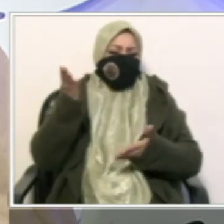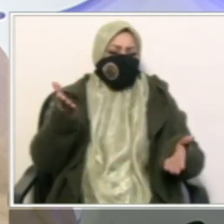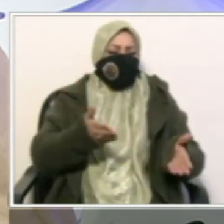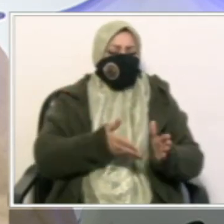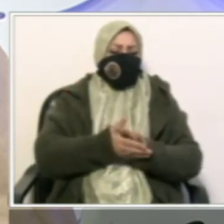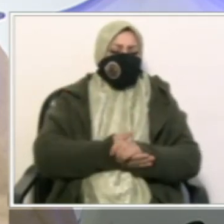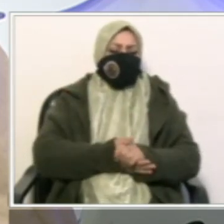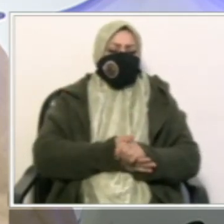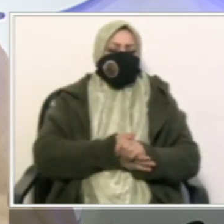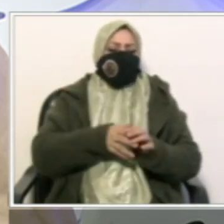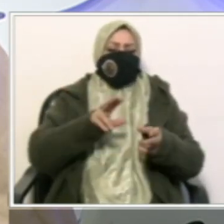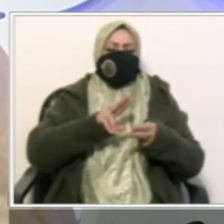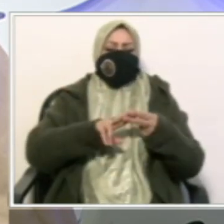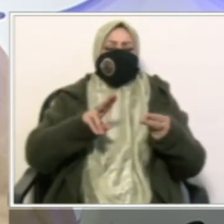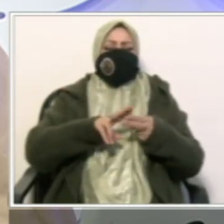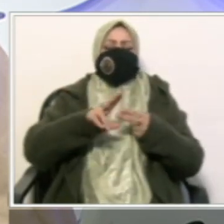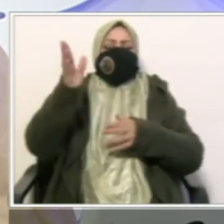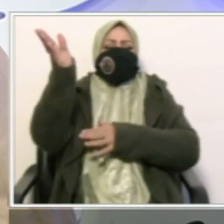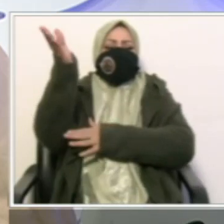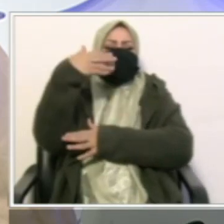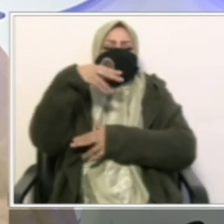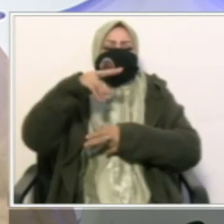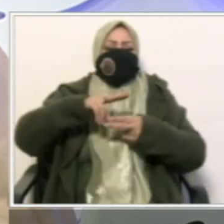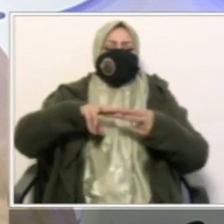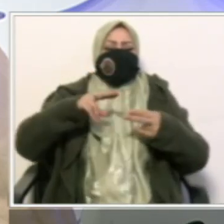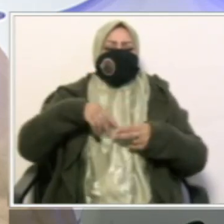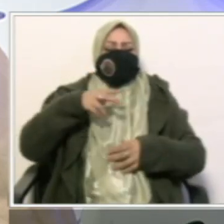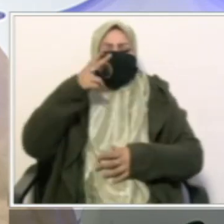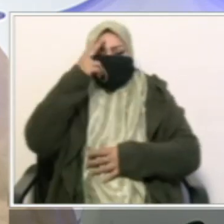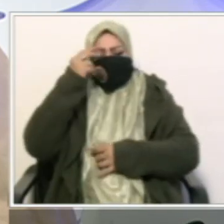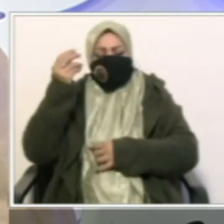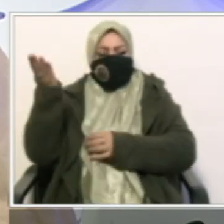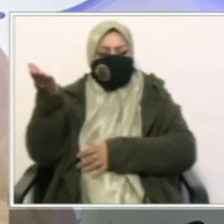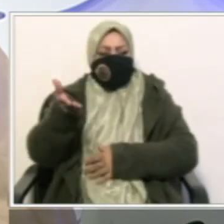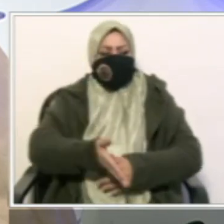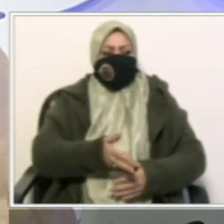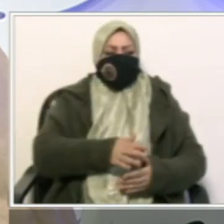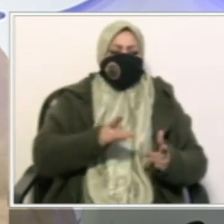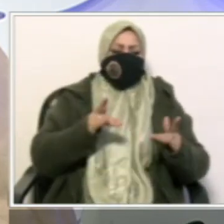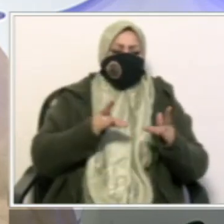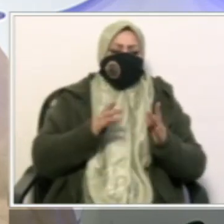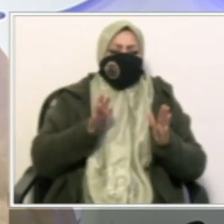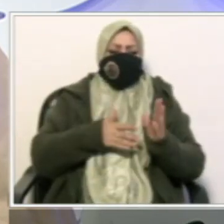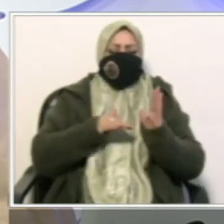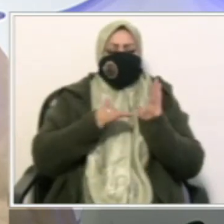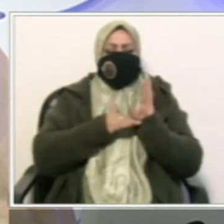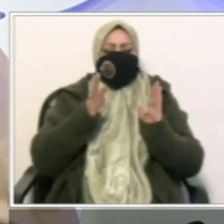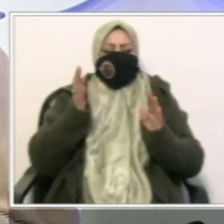معك ومعه، تعال نقسم المربوعة بينك وبينه، والله البيت هو غاصب للبيت، غاصب